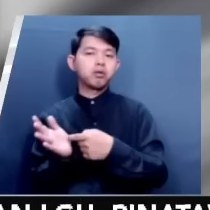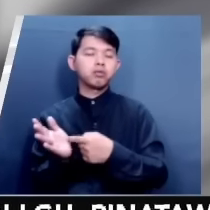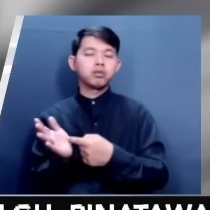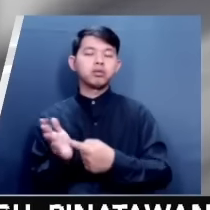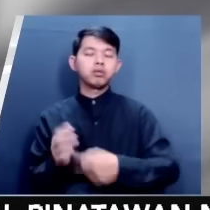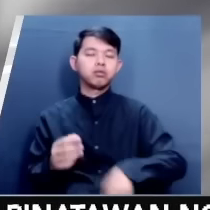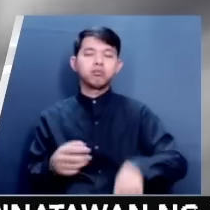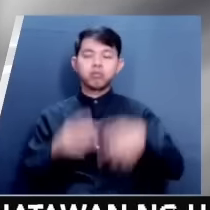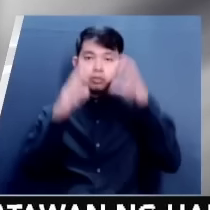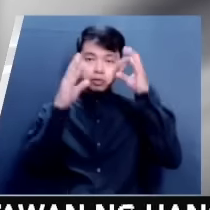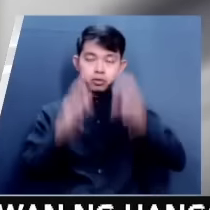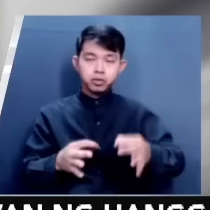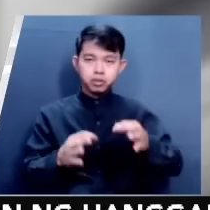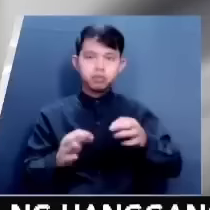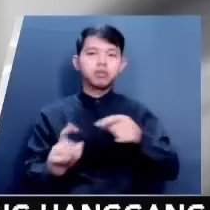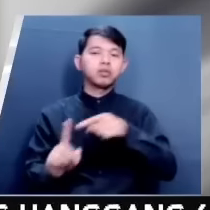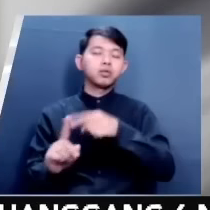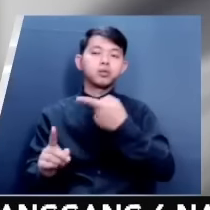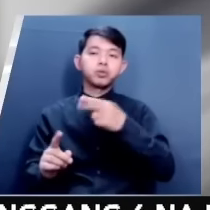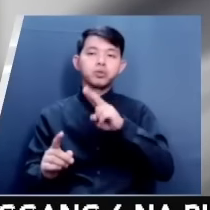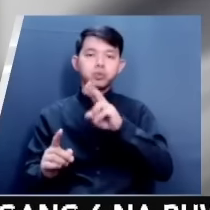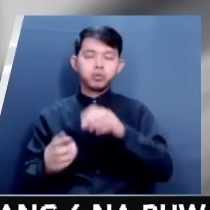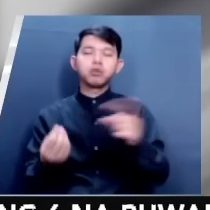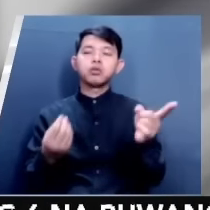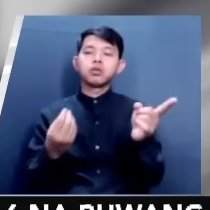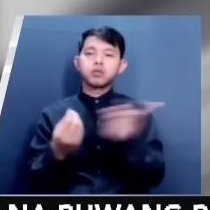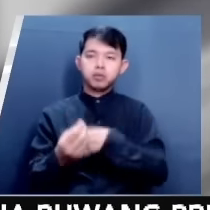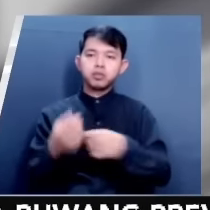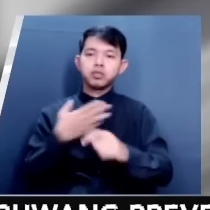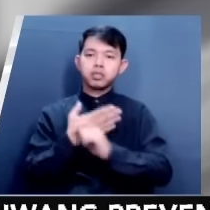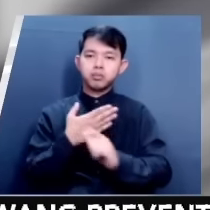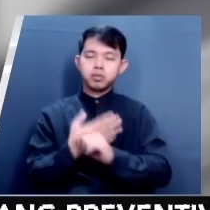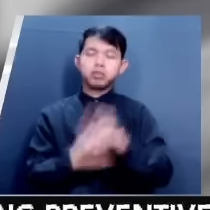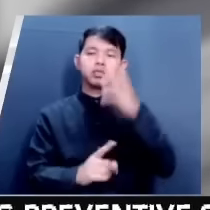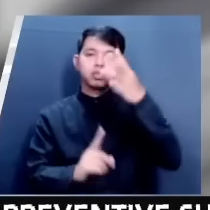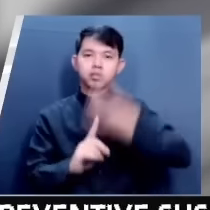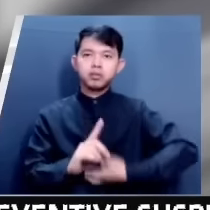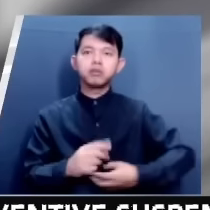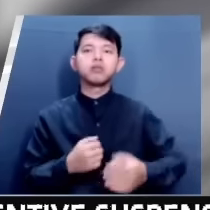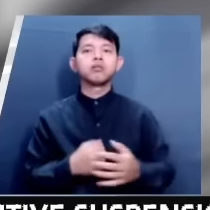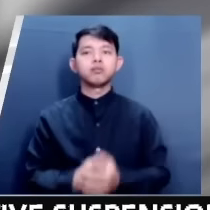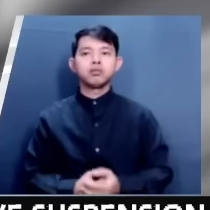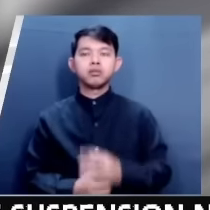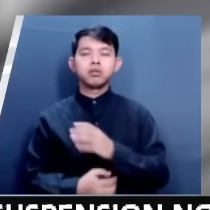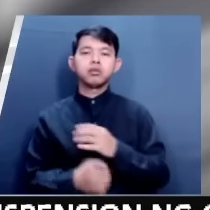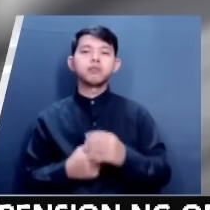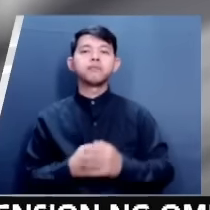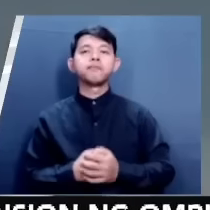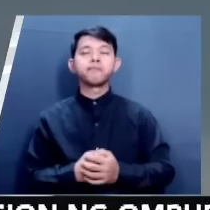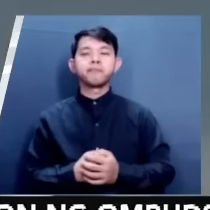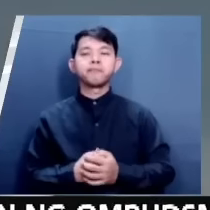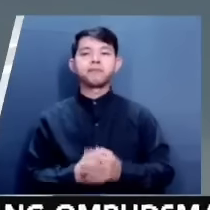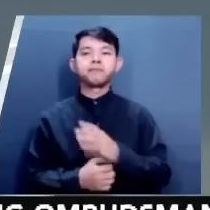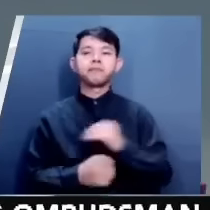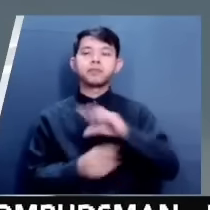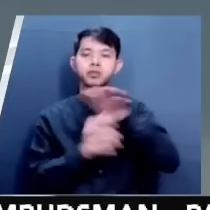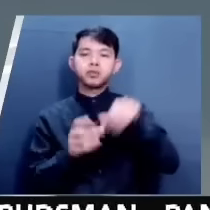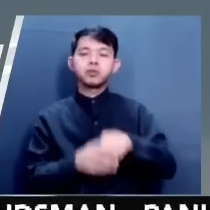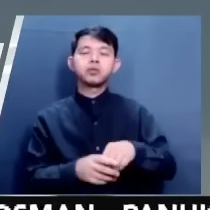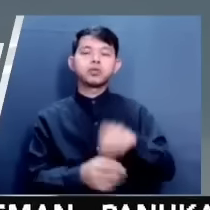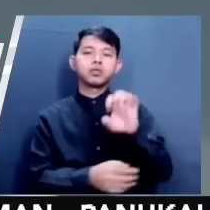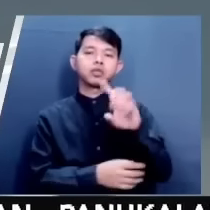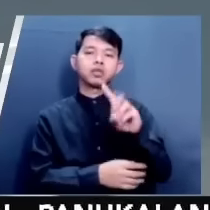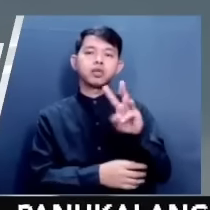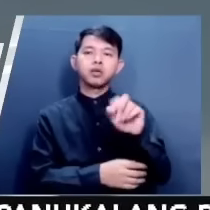si Guo. Gayon din sina Municipal Officer Aiden Sigua at Business Permit and Licensing Officer Edwin Ocampo. Ipinataw